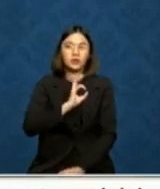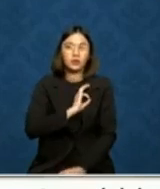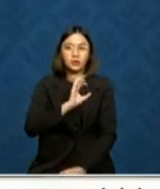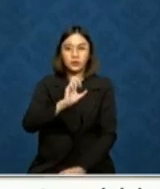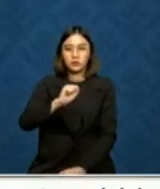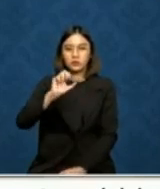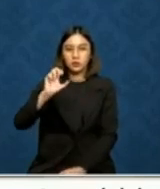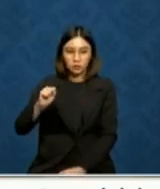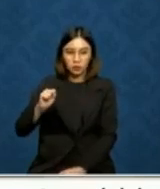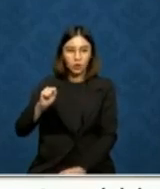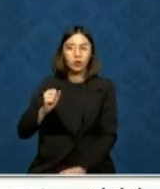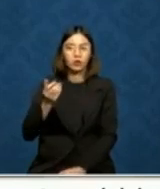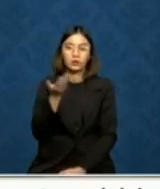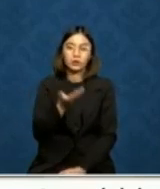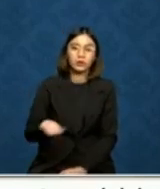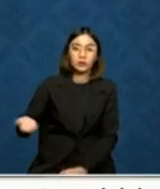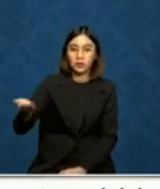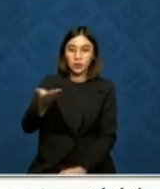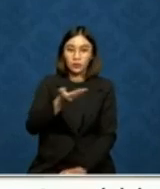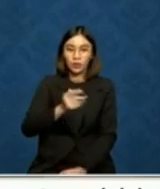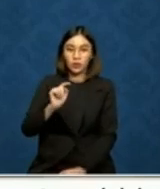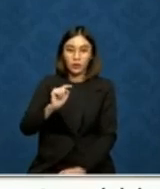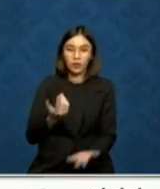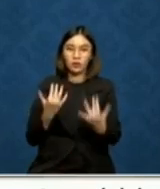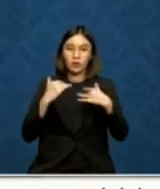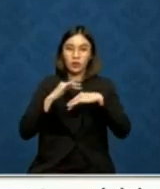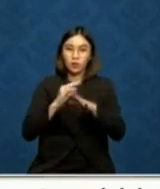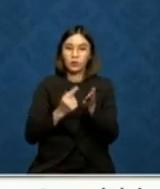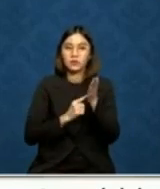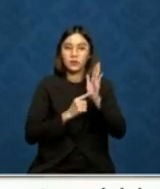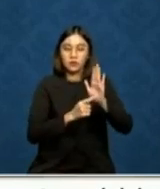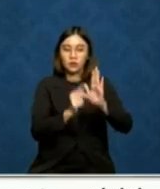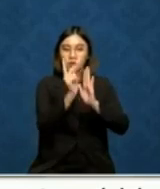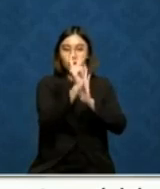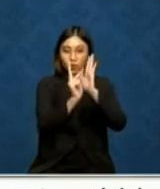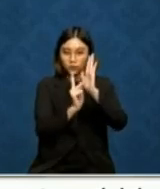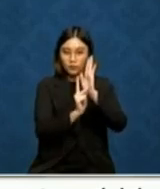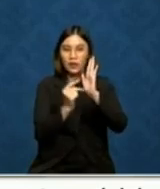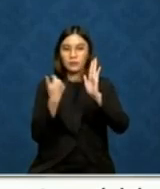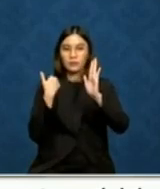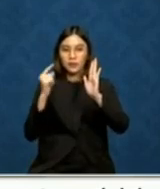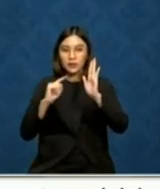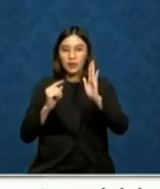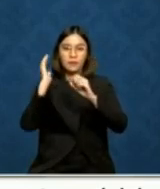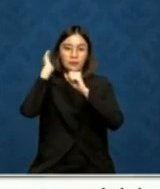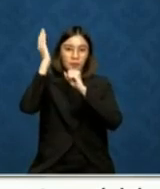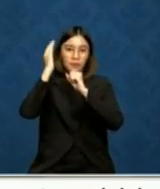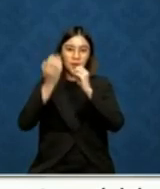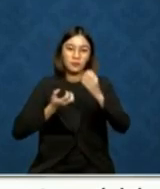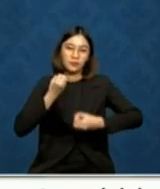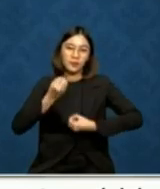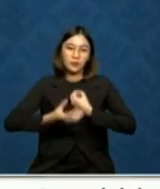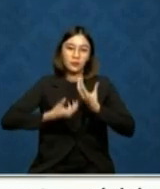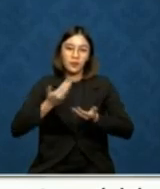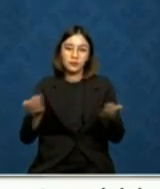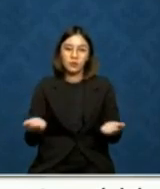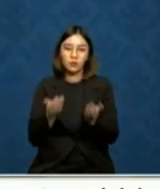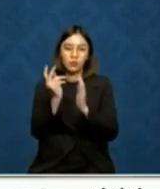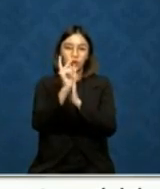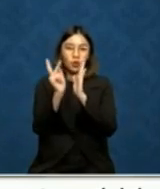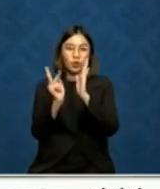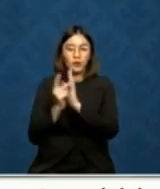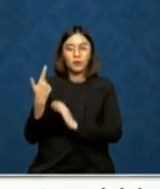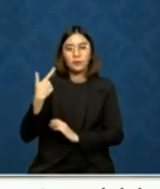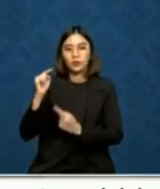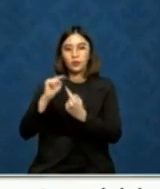ภาผู้แทนราษฎรทุกท่านที่ได้ร่วมกันเสนอกฎหมายรวมทั้งร่วมกันอภิปรายสนับสนุนกฎหมายที่เป็น